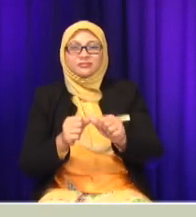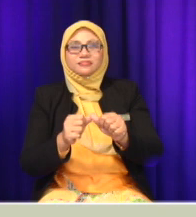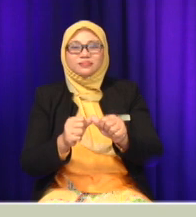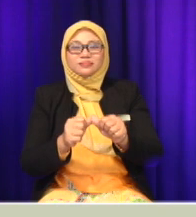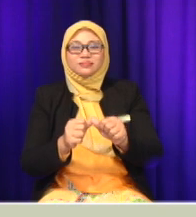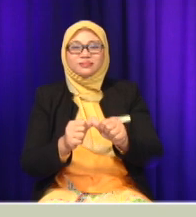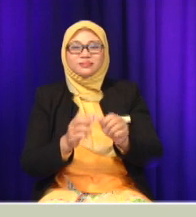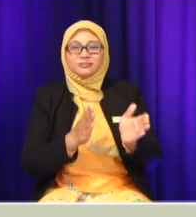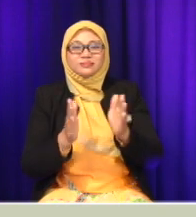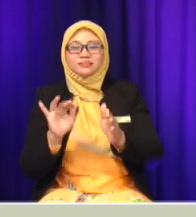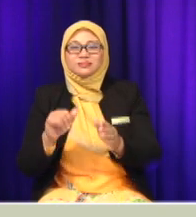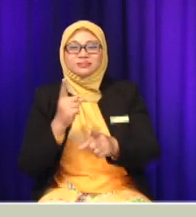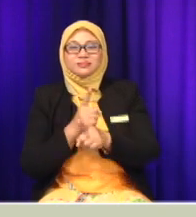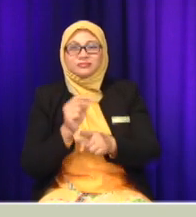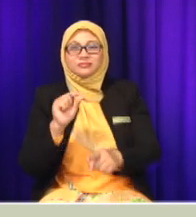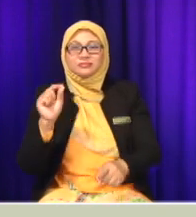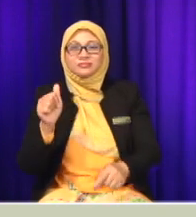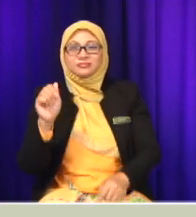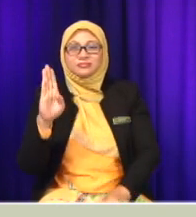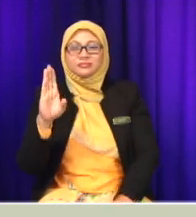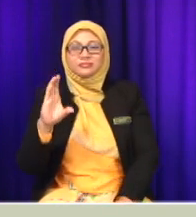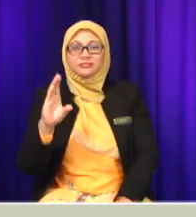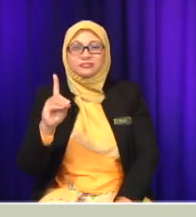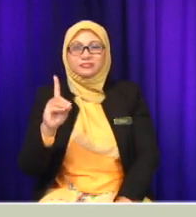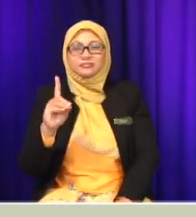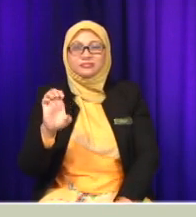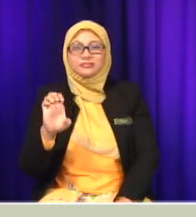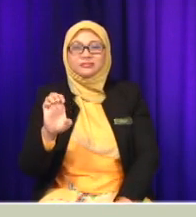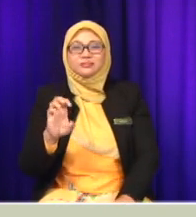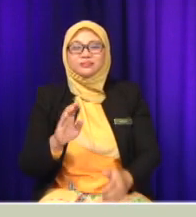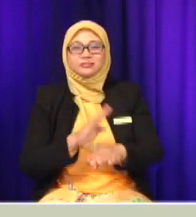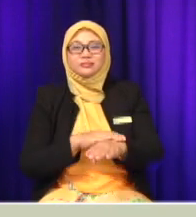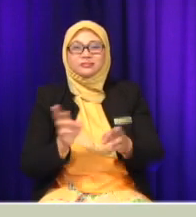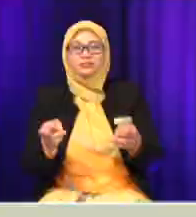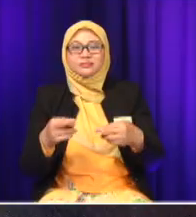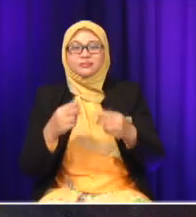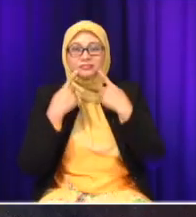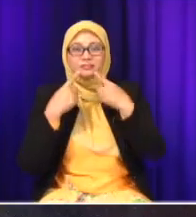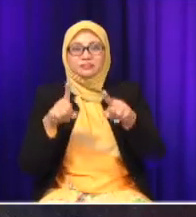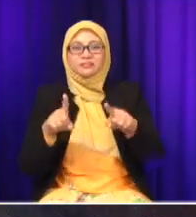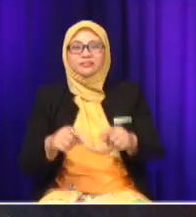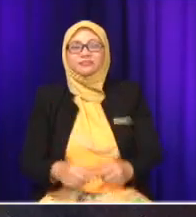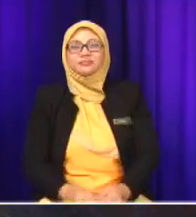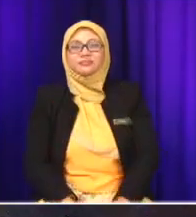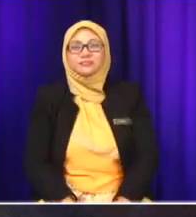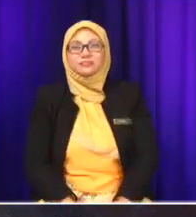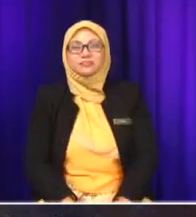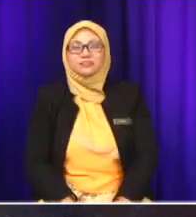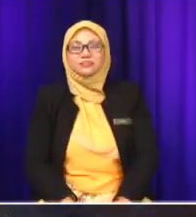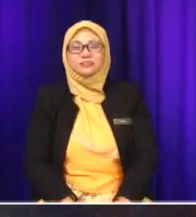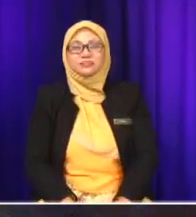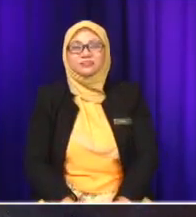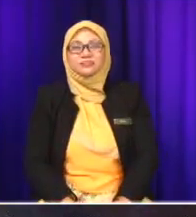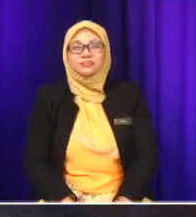betul dengan menulis a b c d atau e pada ruang jawapan Oke soalan objektif yang terakhir ni siapa Nak Cuba angkat tangan